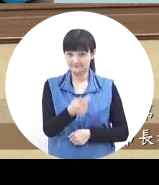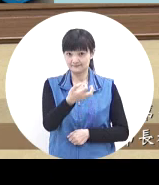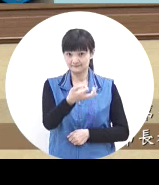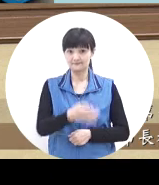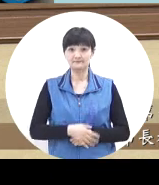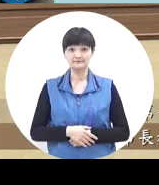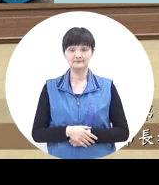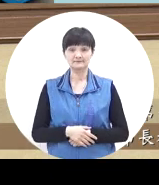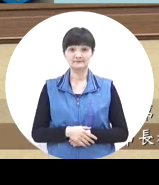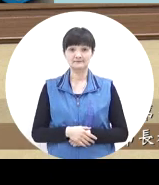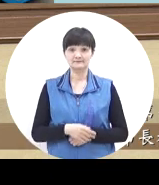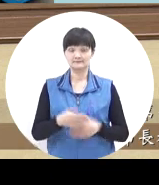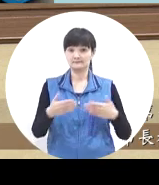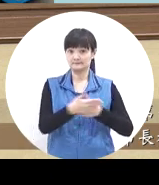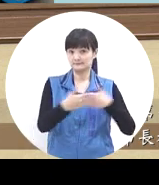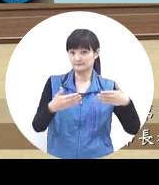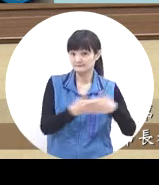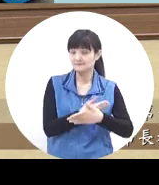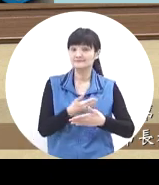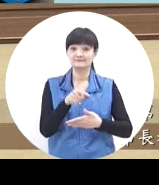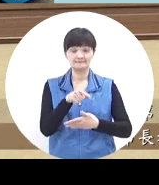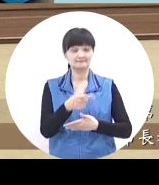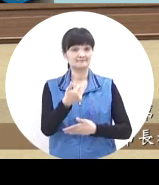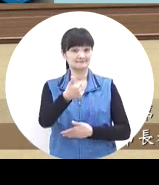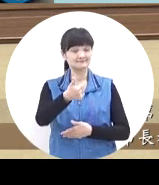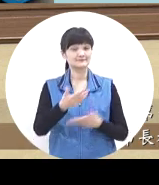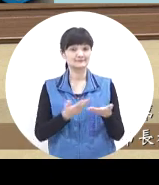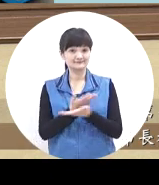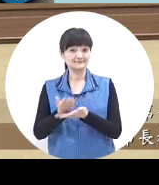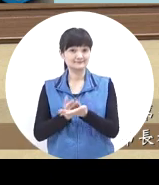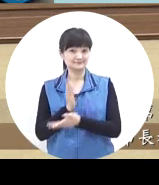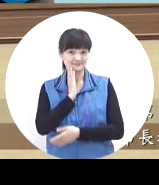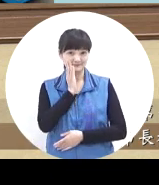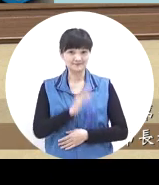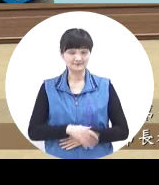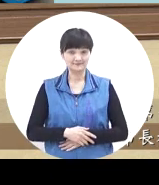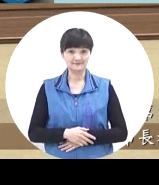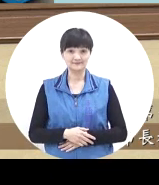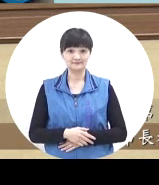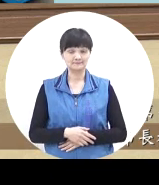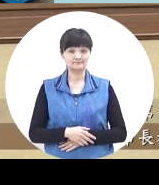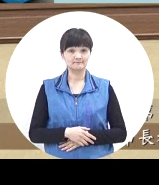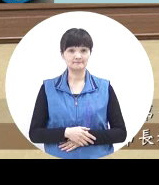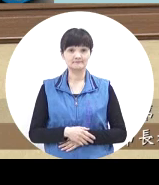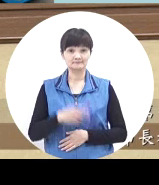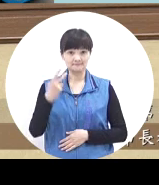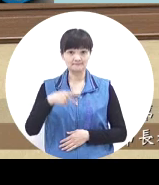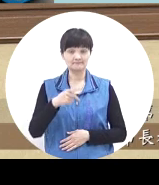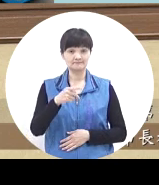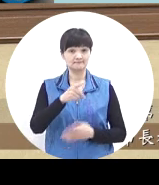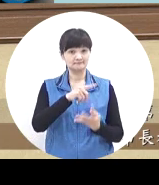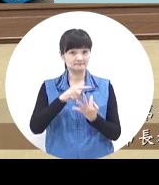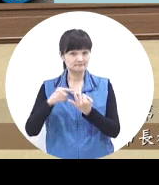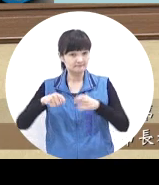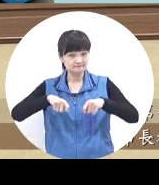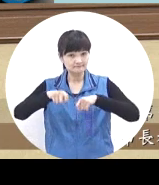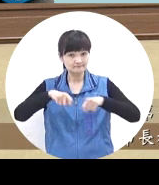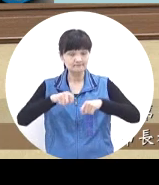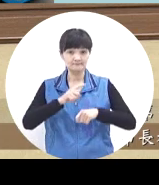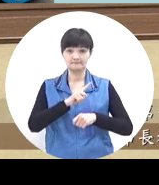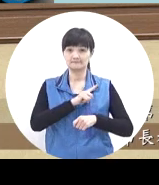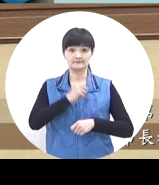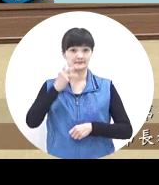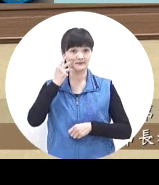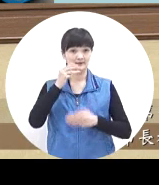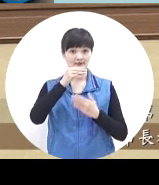上，共享运具整个所有的相关办理的规定以及自治条例，也谢谢